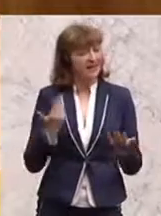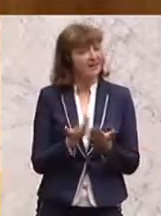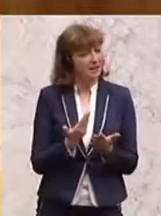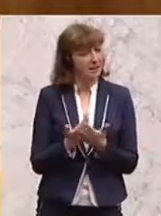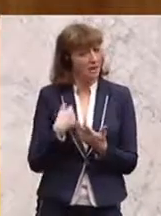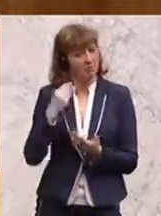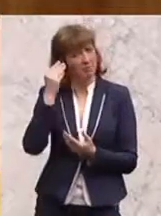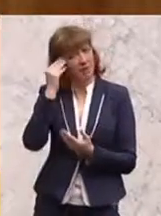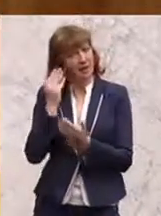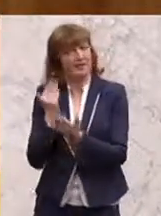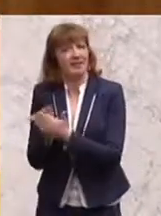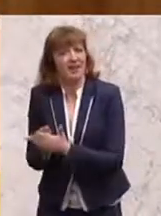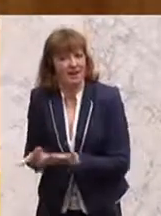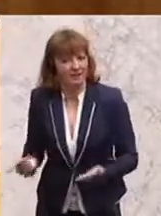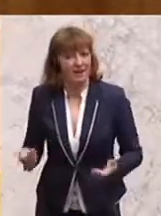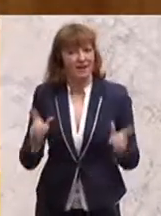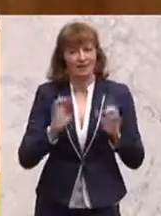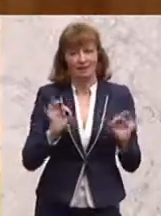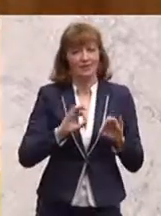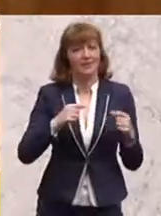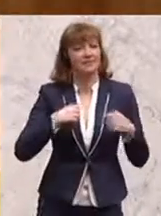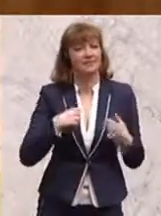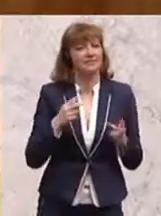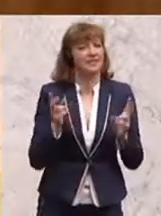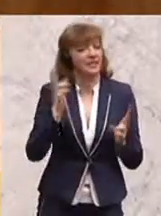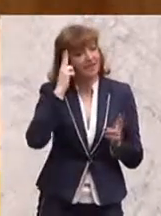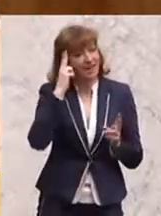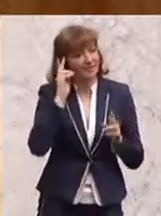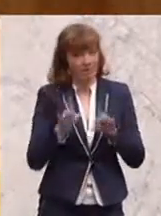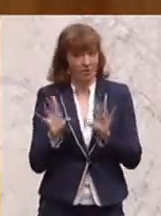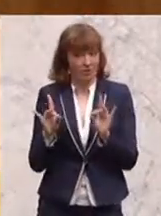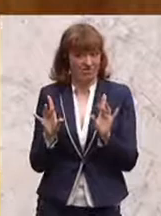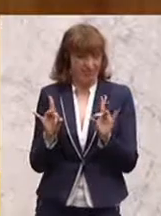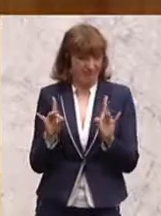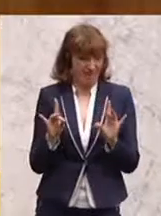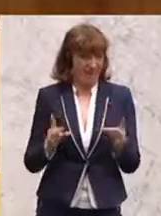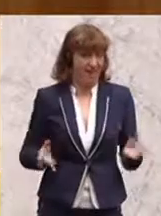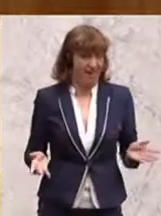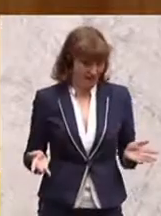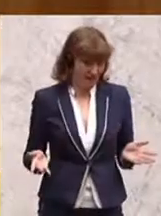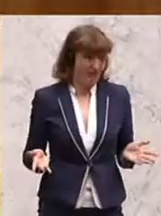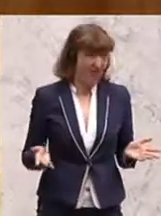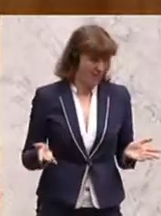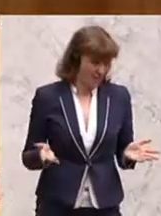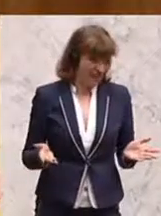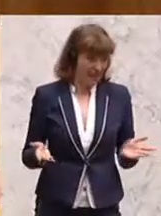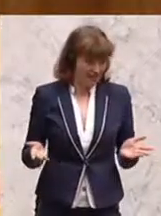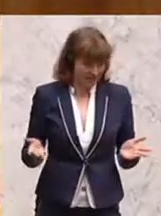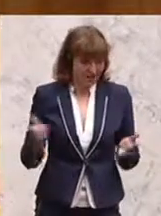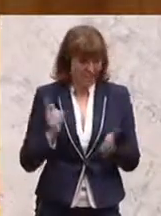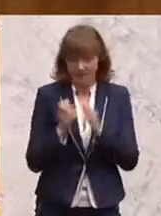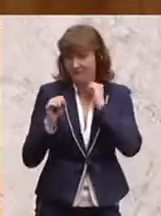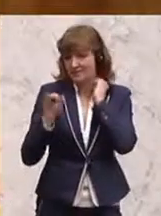näher. Und wir kennen auch näher die Täter. Die Täter, es ist schon zitiert worden,